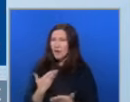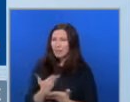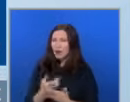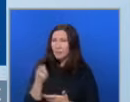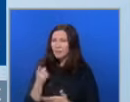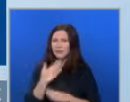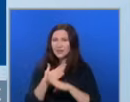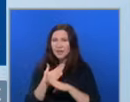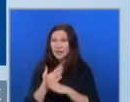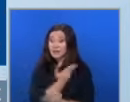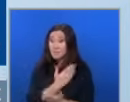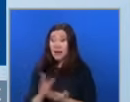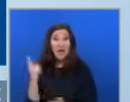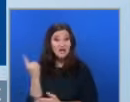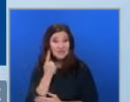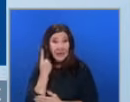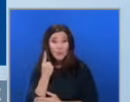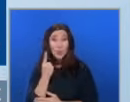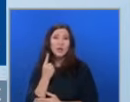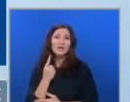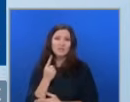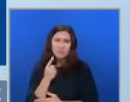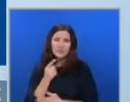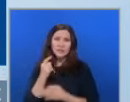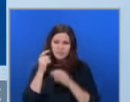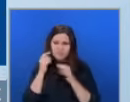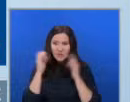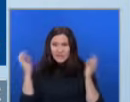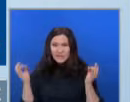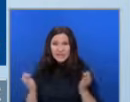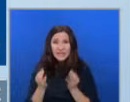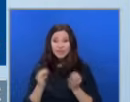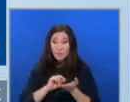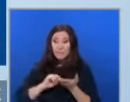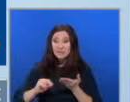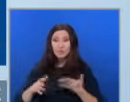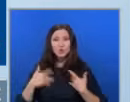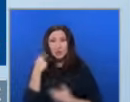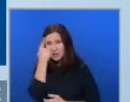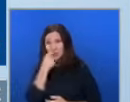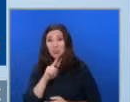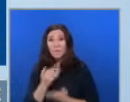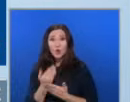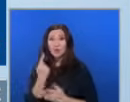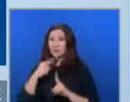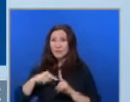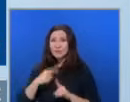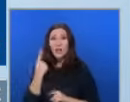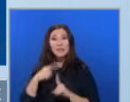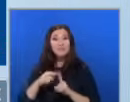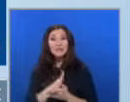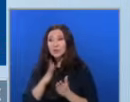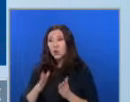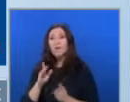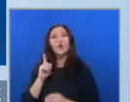предлагаме тази забрана да се маха само с изрично писмено искане на лицето, не по-рано от 1 месец. 1 месец е срока, в който би могло